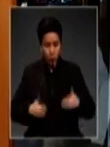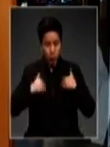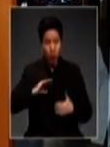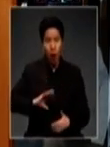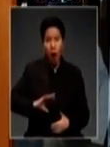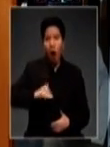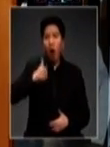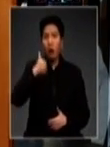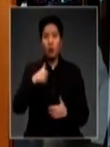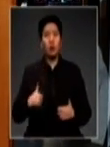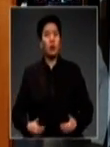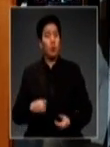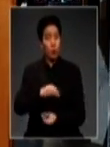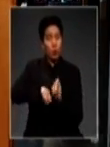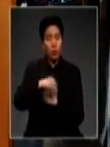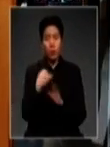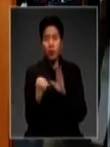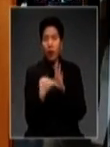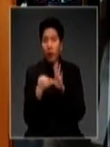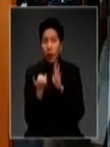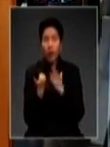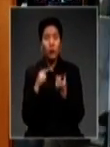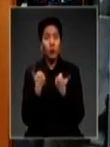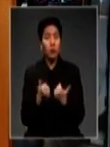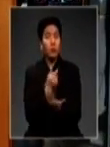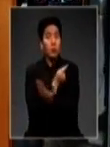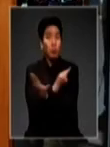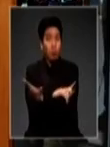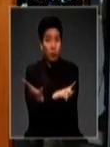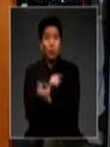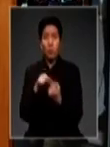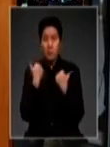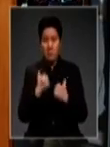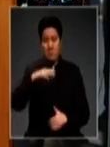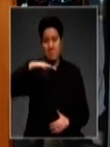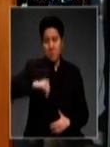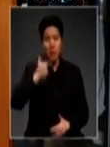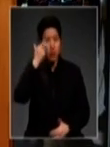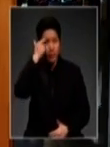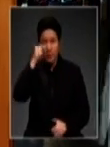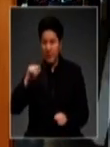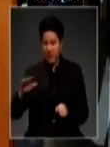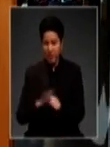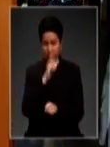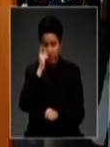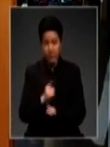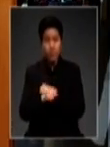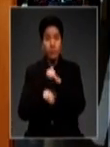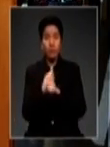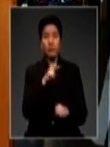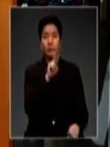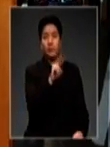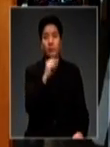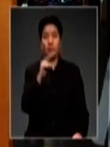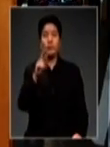ที่สะดวกสบายมากขึ้นนะคะและแน่นอนค่ะว่าถ้าภูเก็ตนั้นได้ก้าวสู่การเป็นสมาร์ทซิตี้อย่างเต็มรูปแบบภายในปี2020